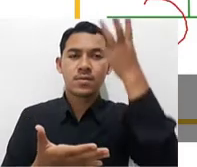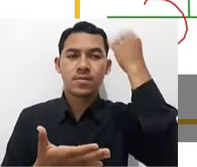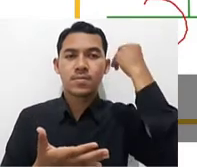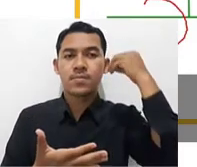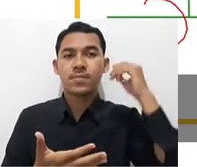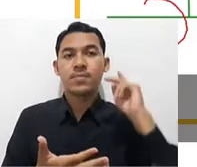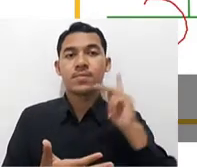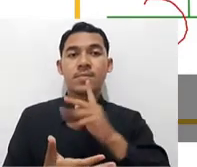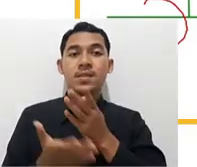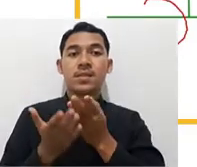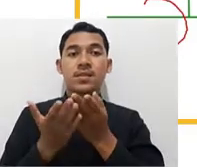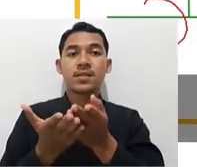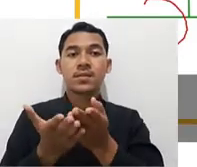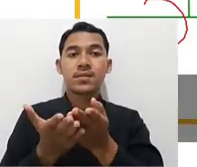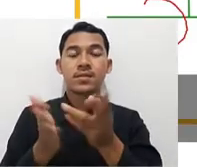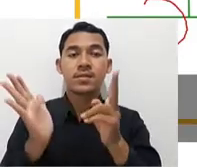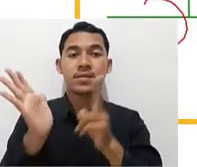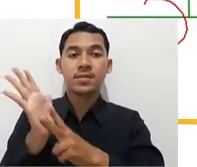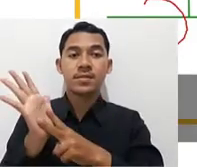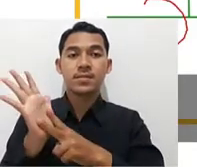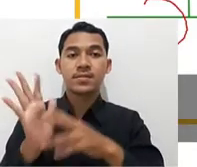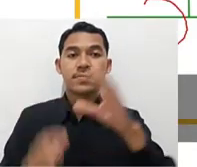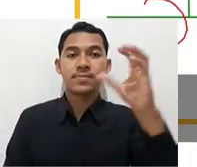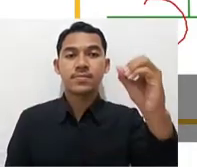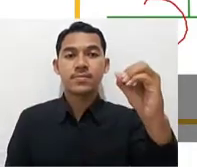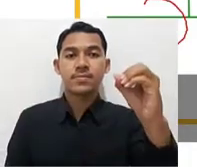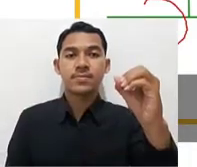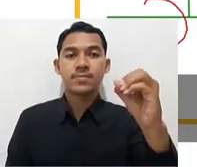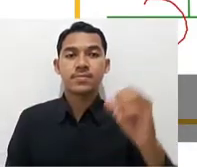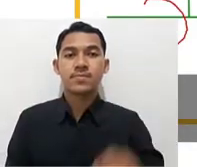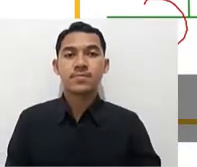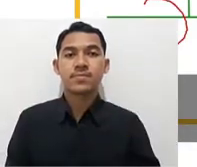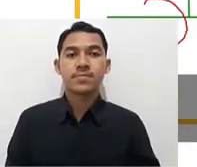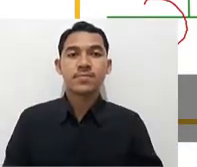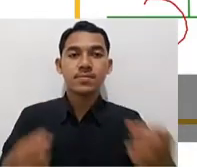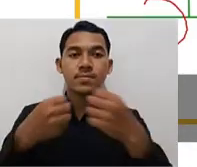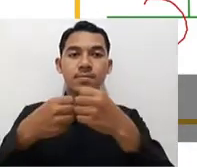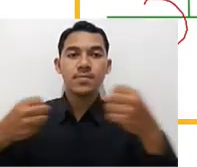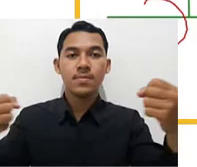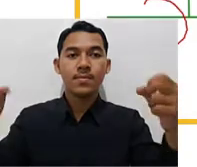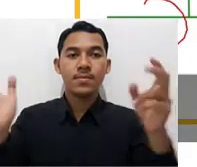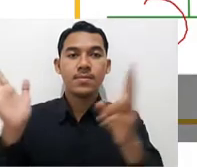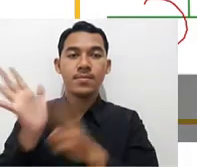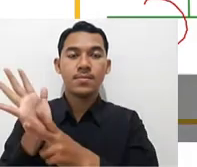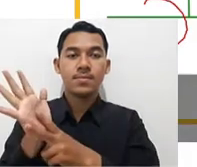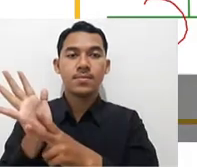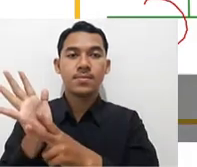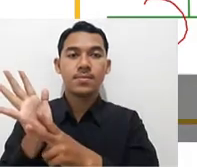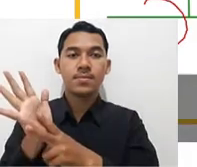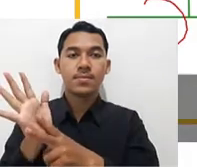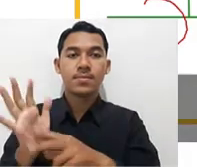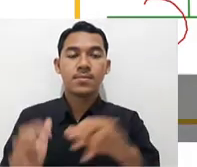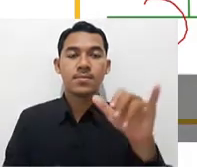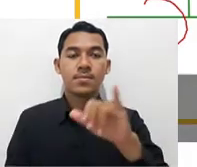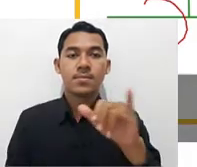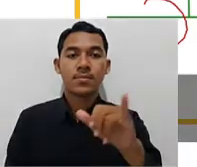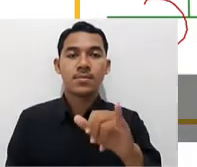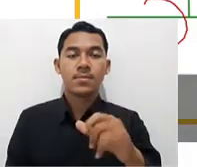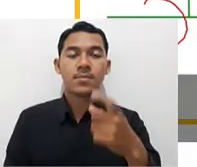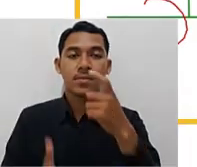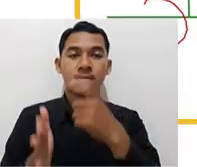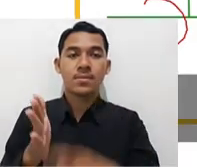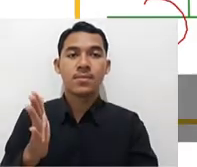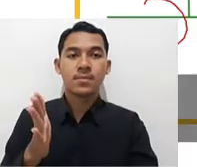ini dikasih n0 ya. Ini n. Ini ada mungkin gerbang n kali ya. Ini gerbang n gampangnya. Dia di n-kan dengan 0. Jadi